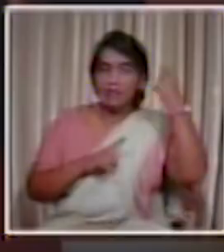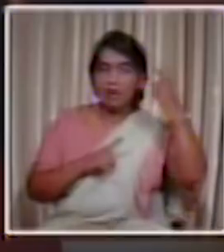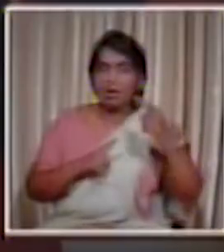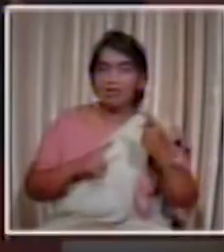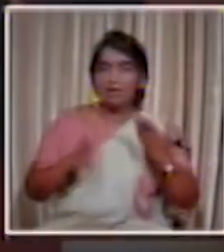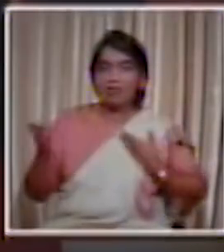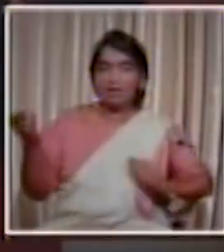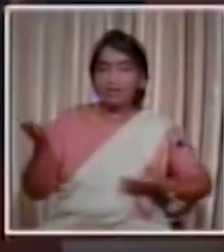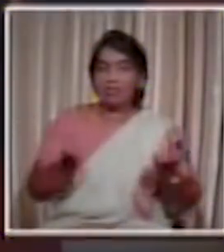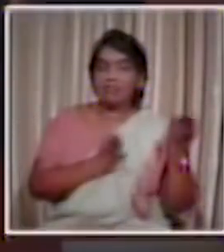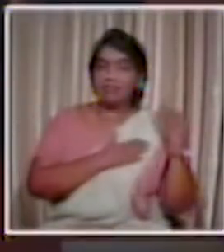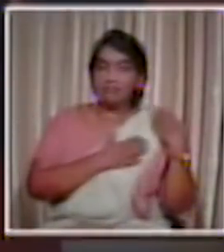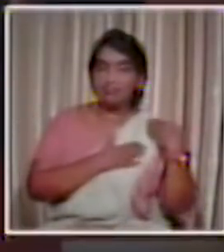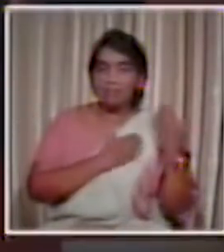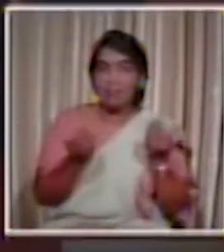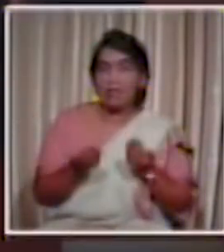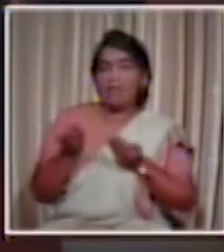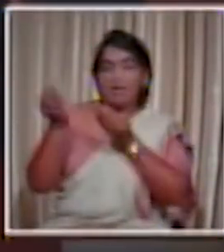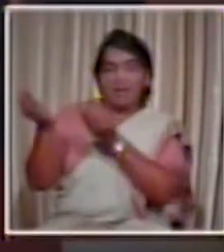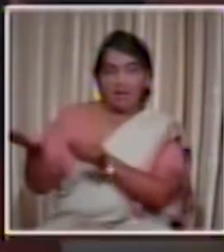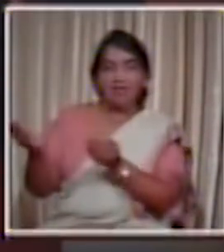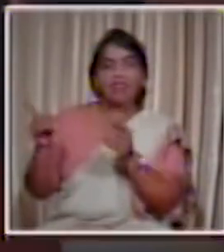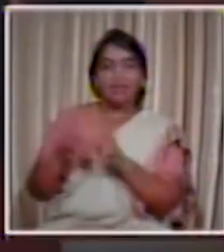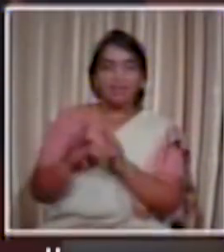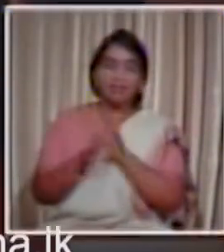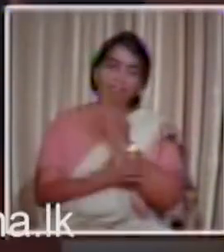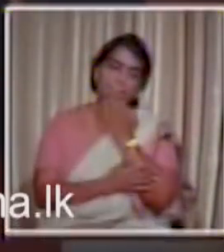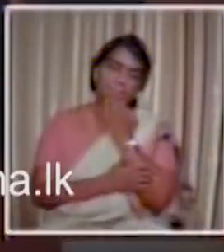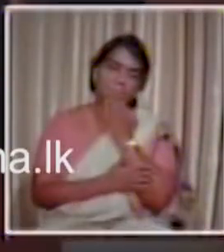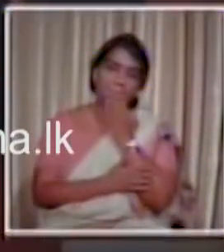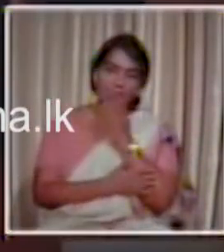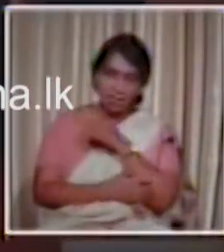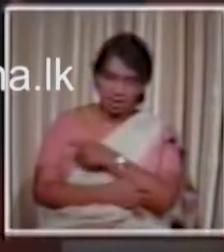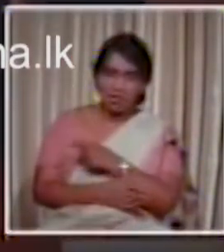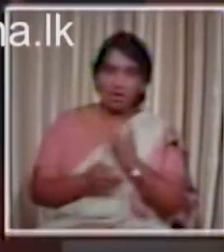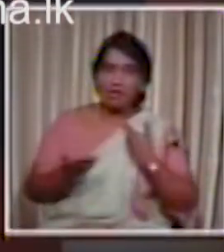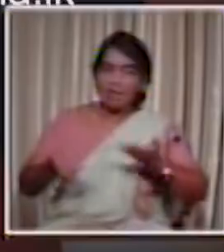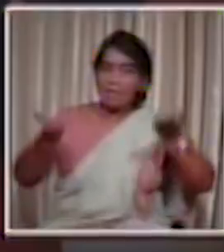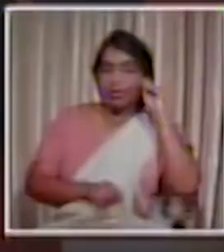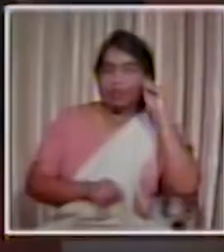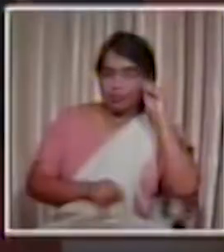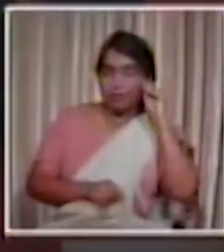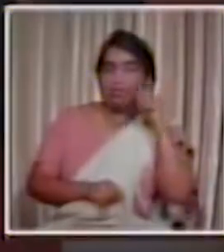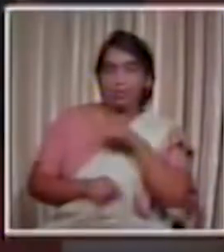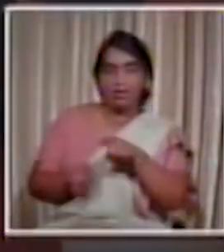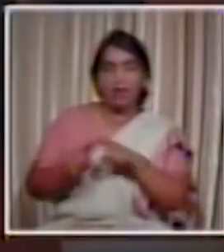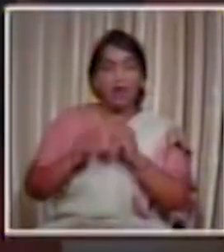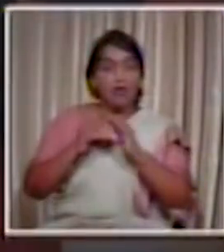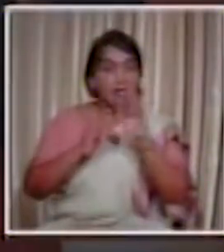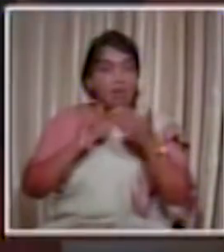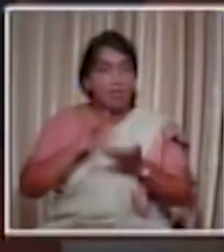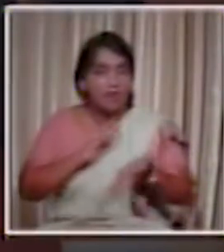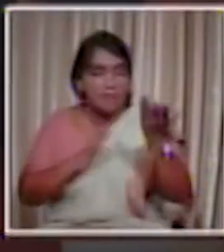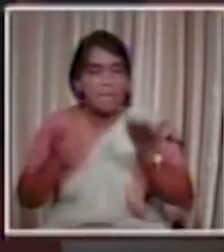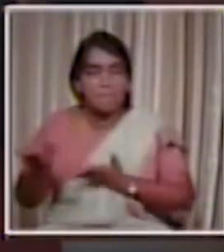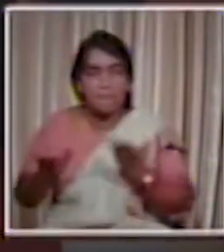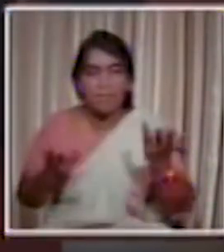ඇඳ ගන්නකම් විතරක් බබා දීලාද මේ පැත්තකටලා ඉන්නේ. අර පිටිපස්සටලා ඉන්නවා. ගංග වලට යන්න බෑ.